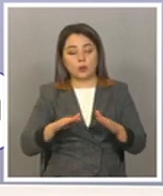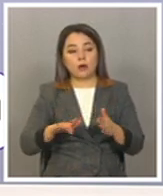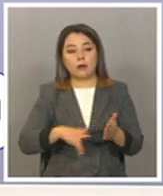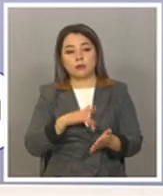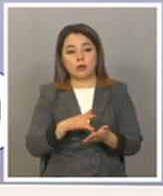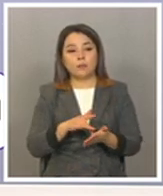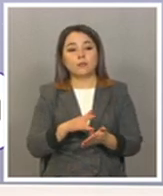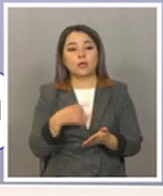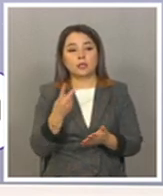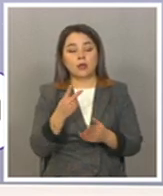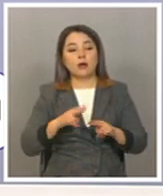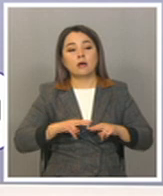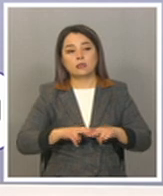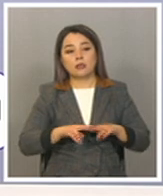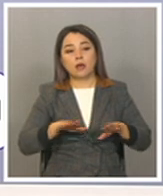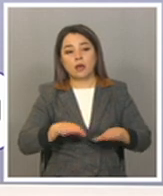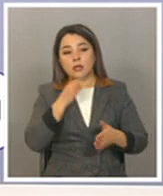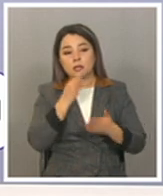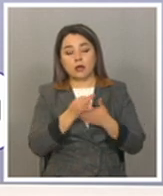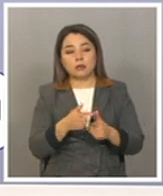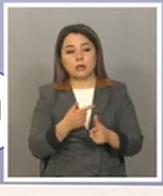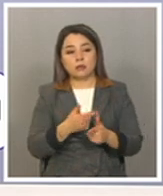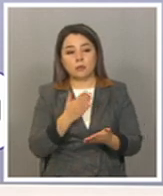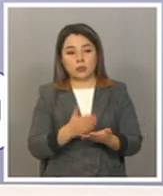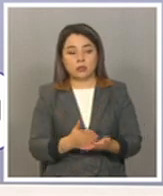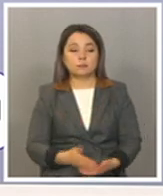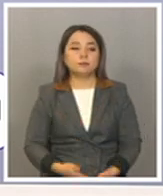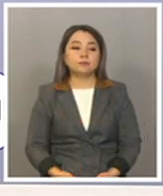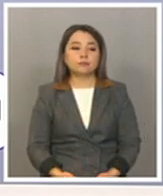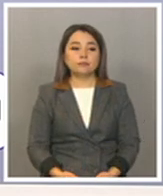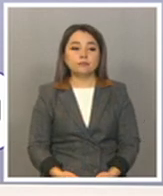екінші астанасы ретінде қарастырылған болатын.